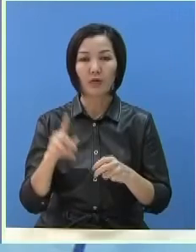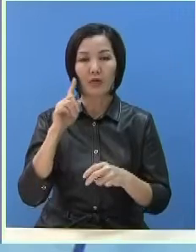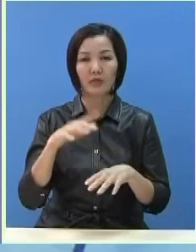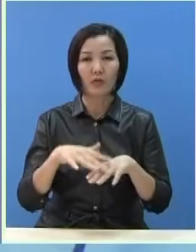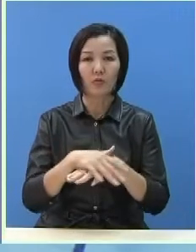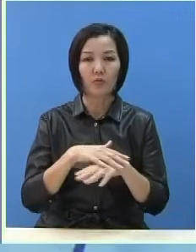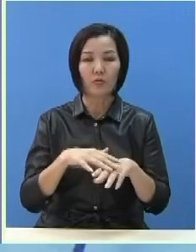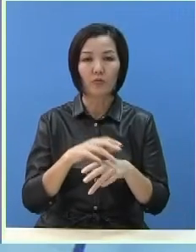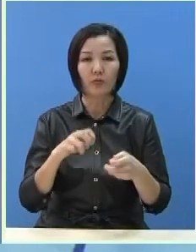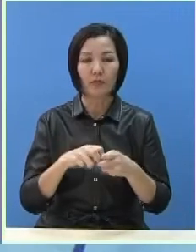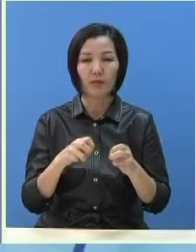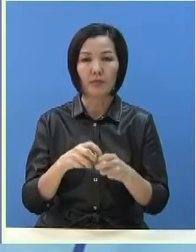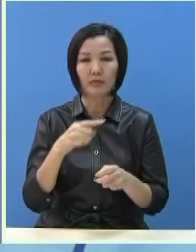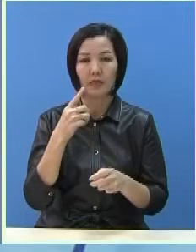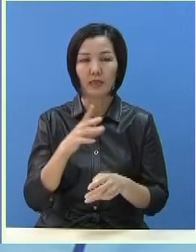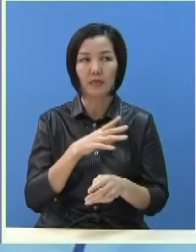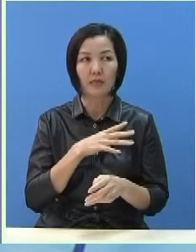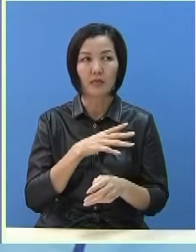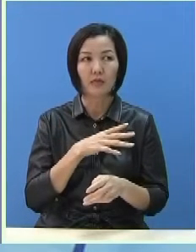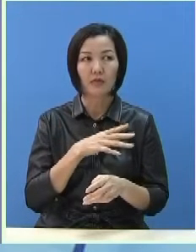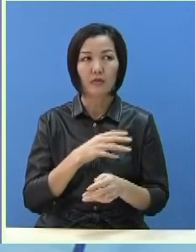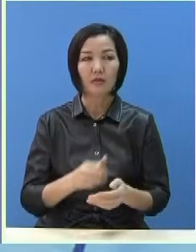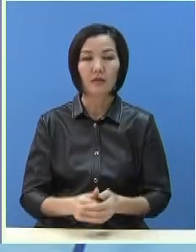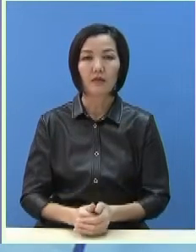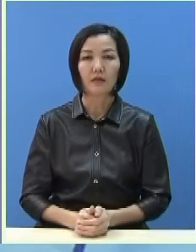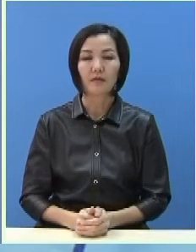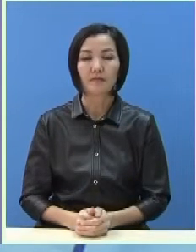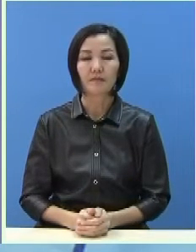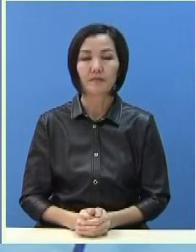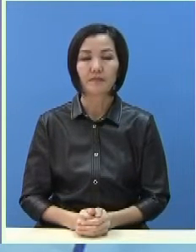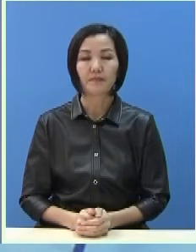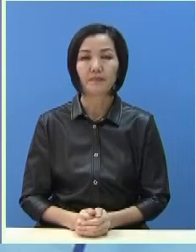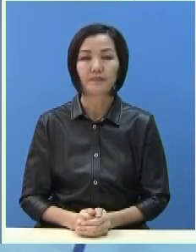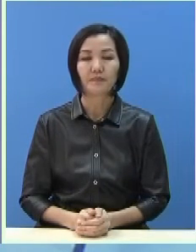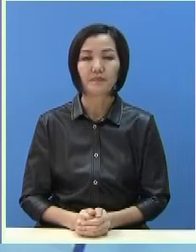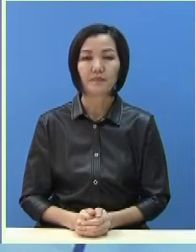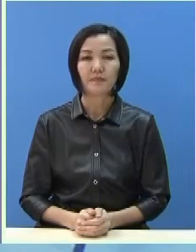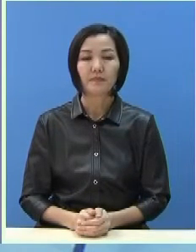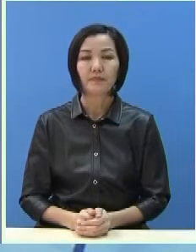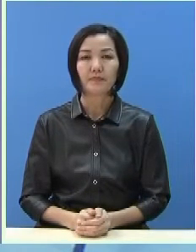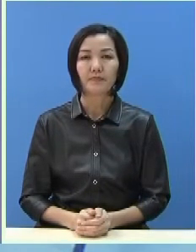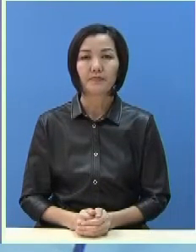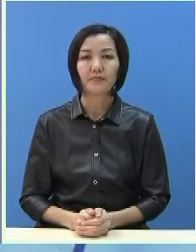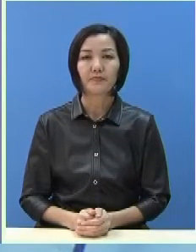ұлтының мәселесін көтереді деймін. Енді орысша жауап беру керек пе? Жоқ, қазақша айта беріңіз. Енді